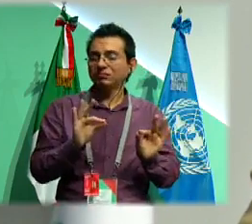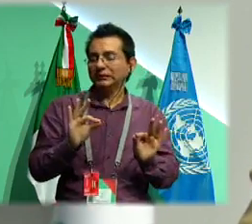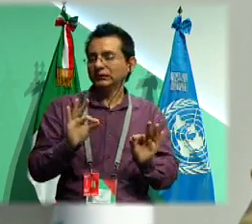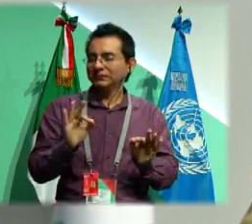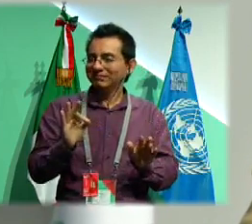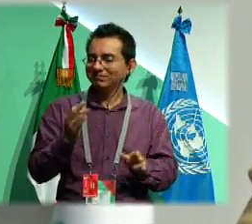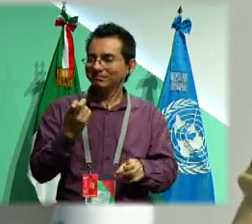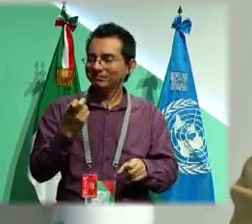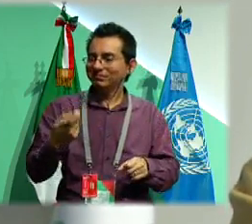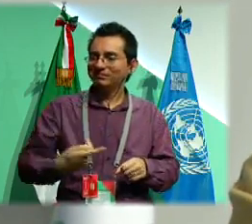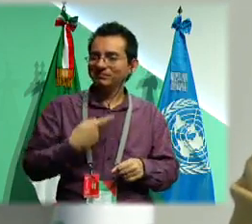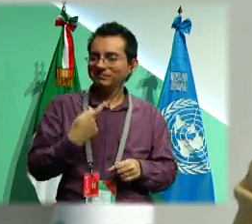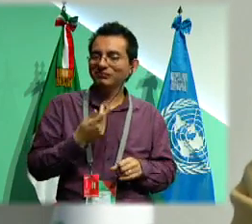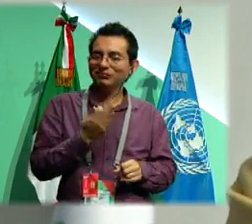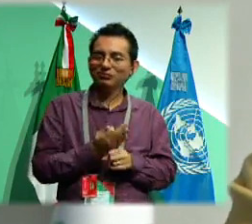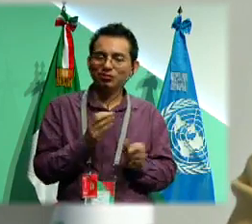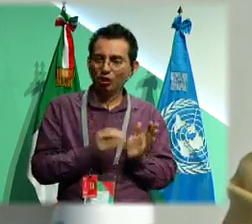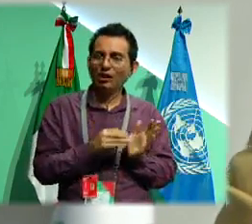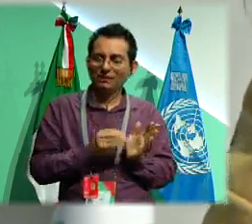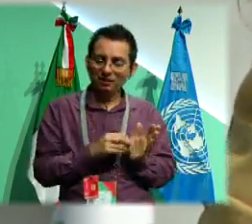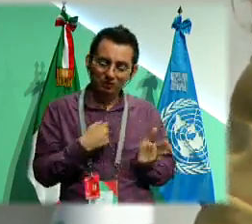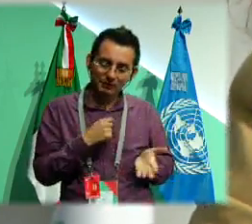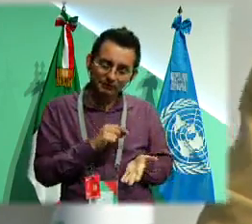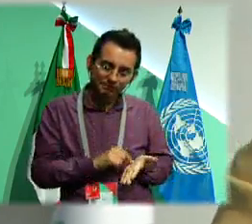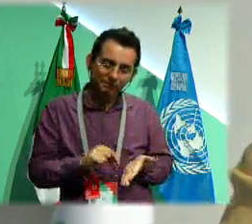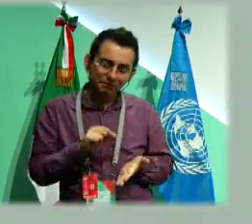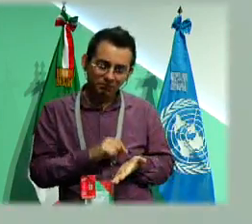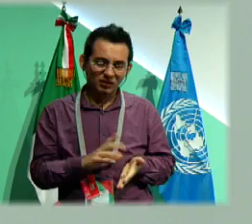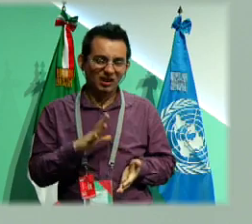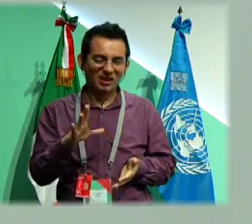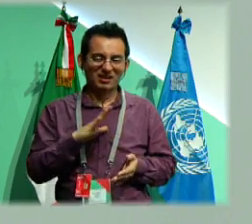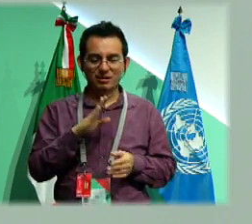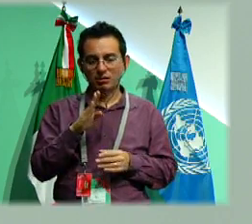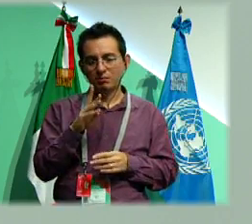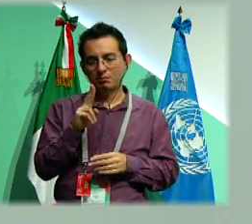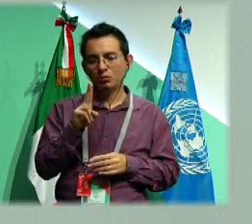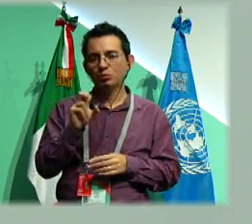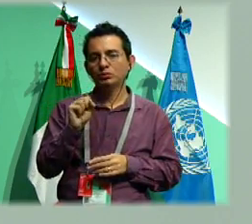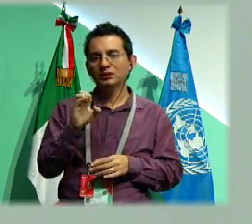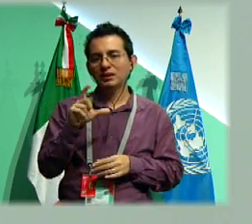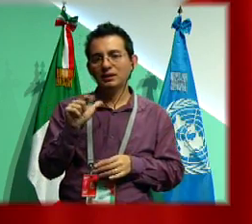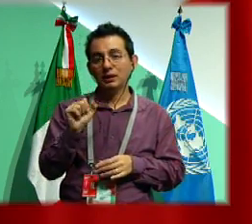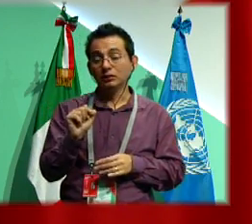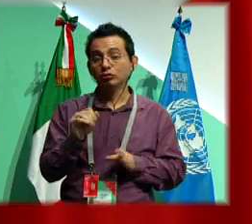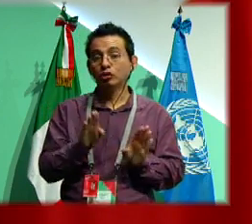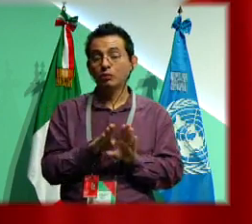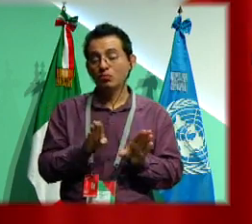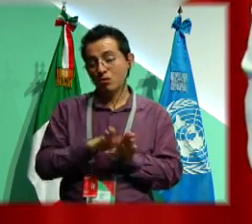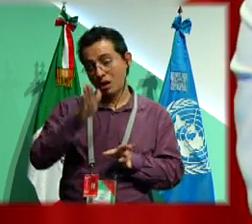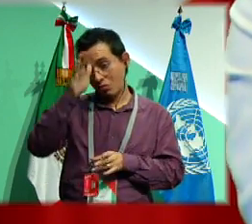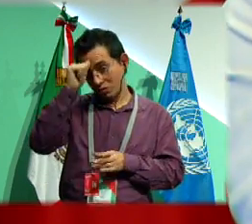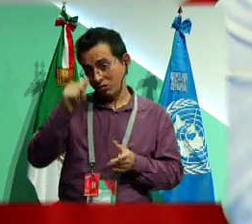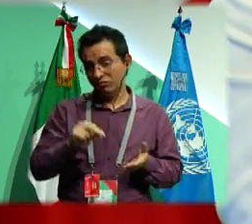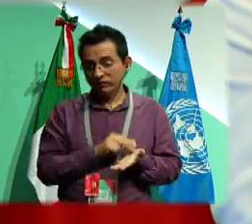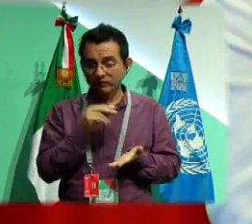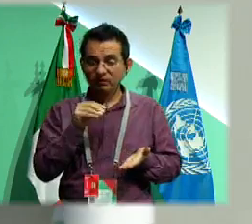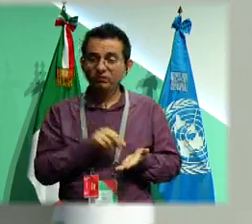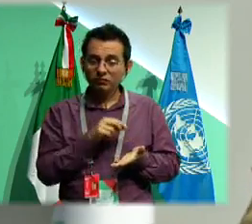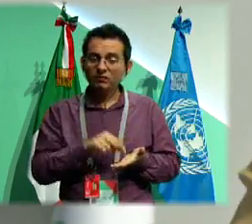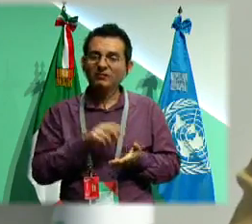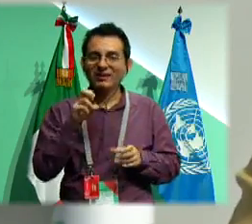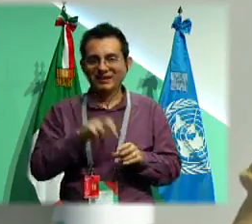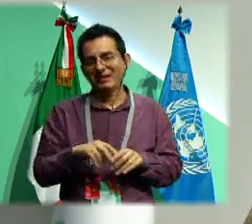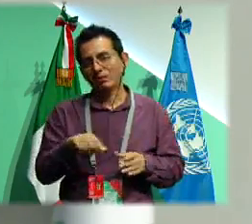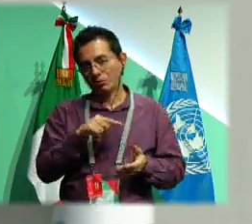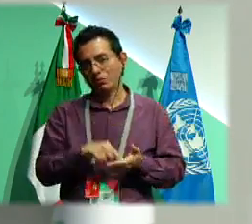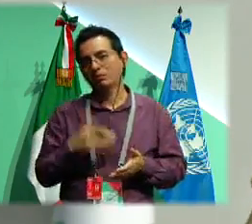Lorsque nous avions rédigé la déclaration de Bruxelles, c'était les questions sur lesquelles nous nous étions penchés. Et